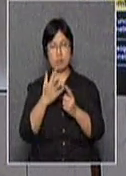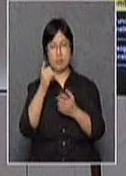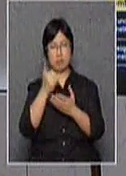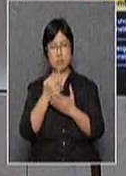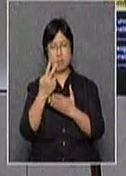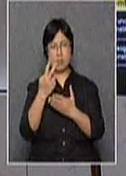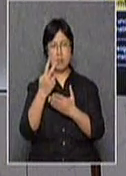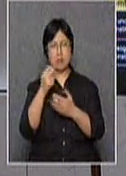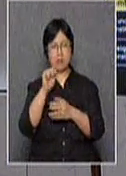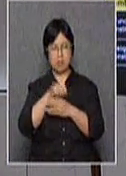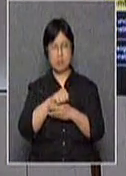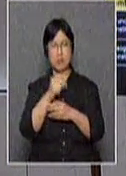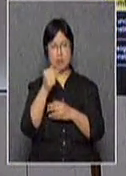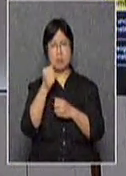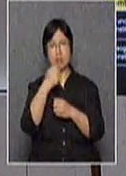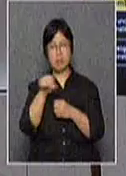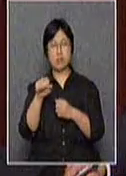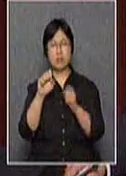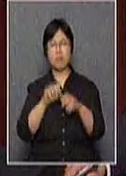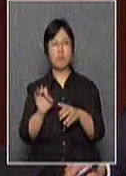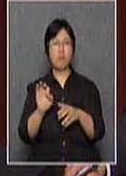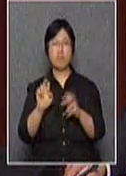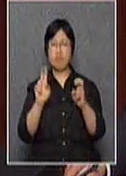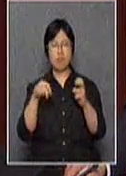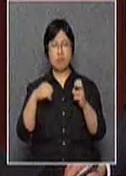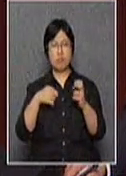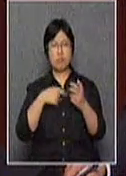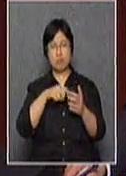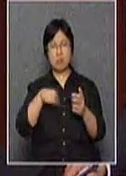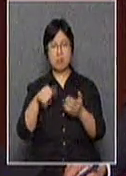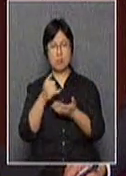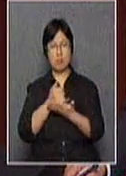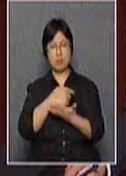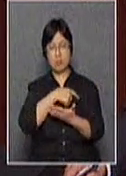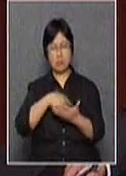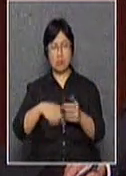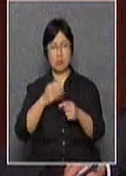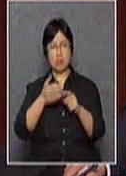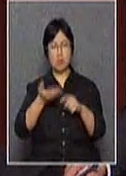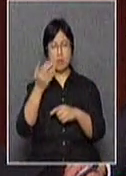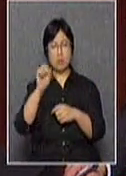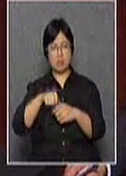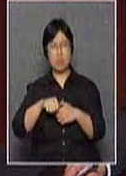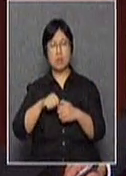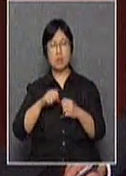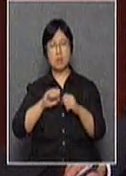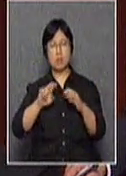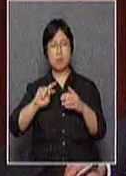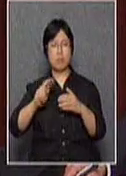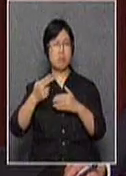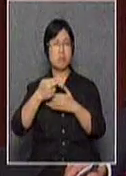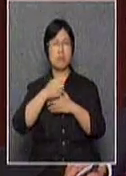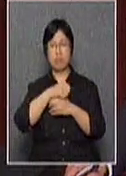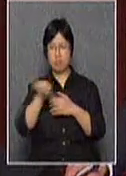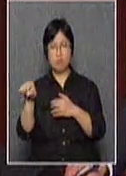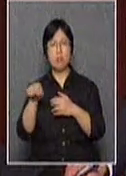2位贊成，10位反對，沒人棄權。議題未獲得兩部分在席委員分別以過半數贊成。我宣布修正案被否